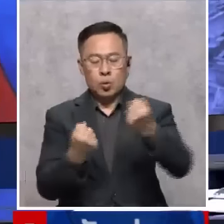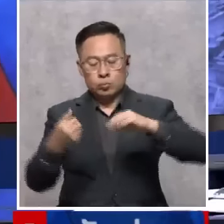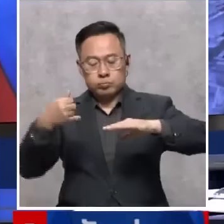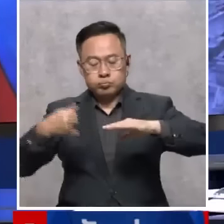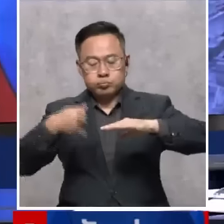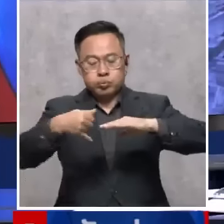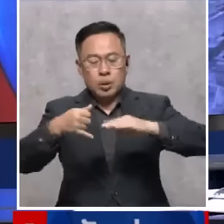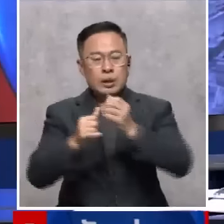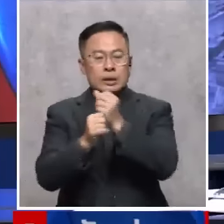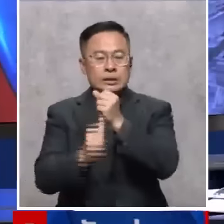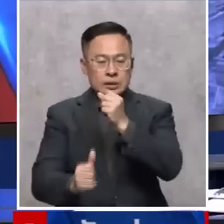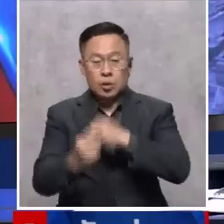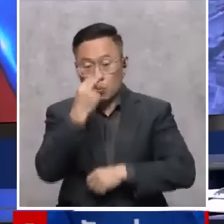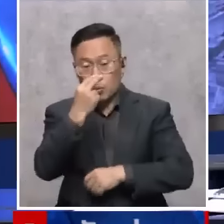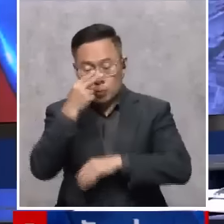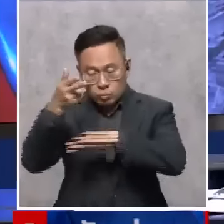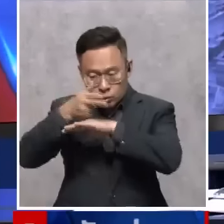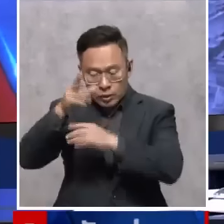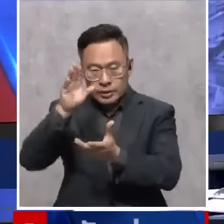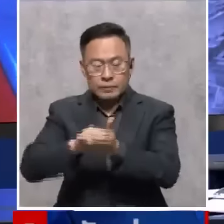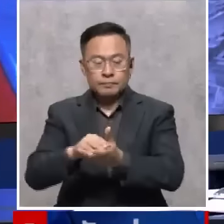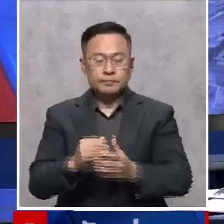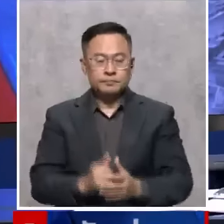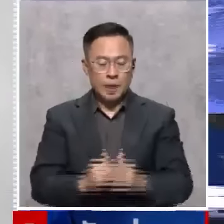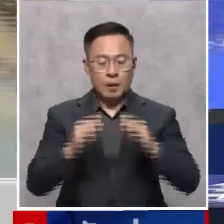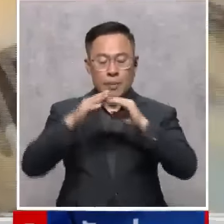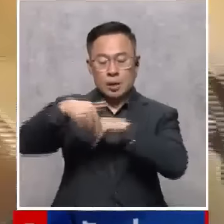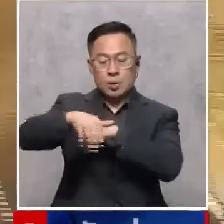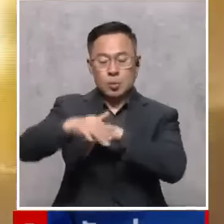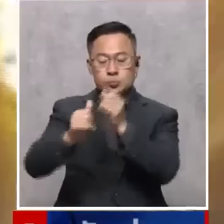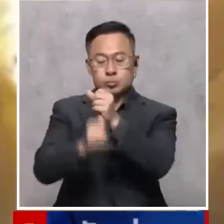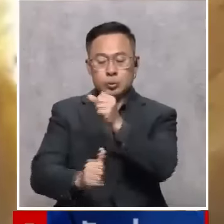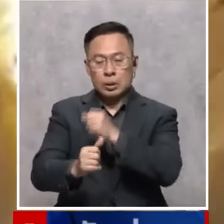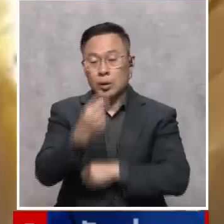ขอนแก่นภาพจะเป็นอย่างไรไปติดตามคลิปกันค่ะ